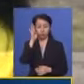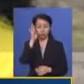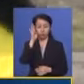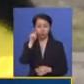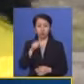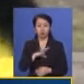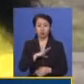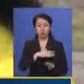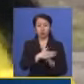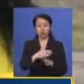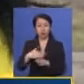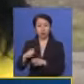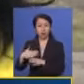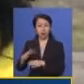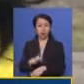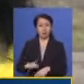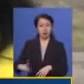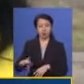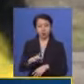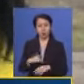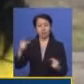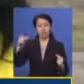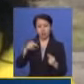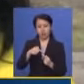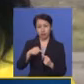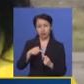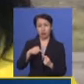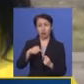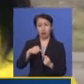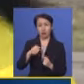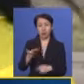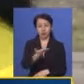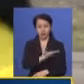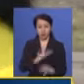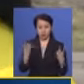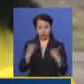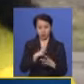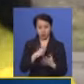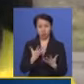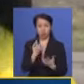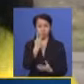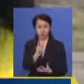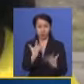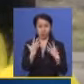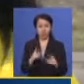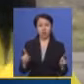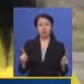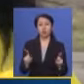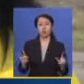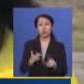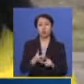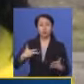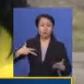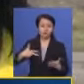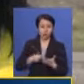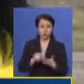она была распределена уже в районы. И, соответственно, нам понадобилось всего 2 дня для того, чтобы эту